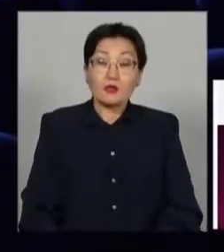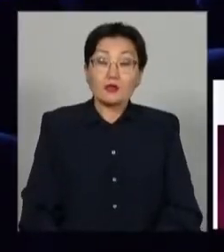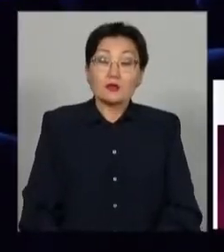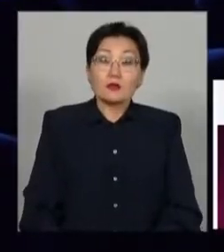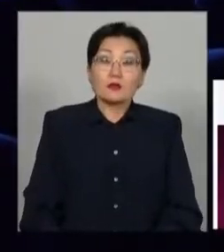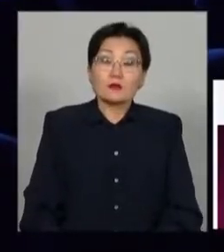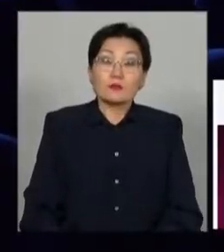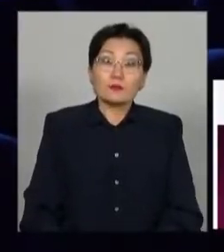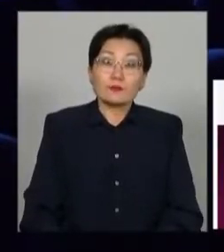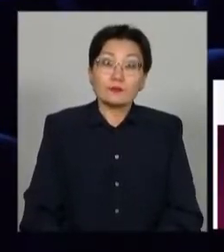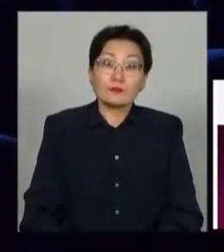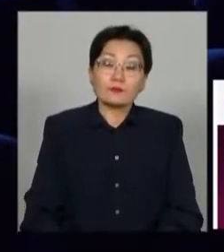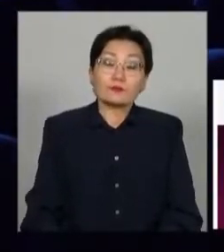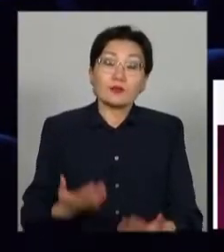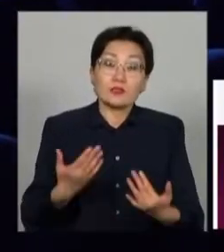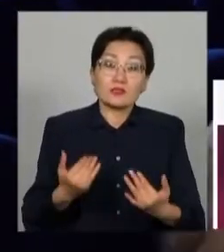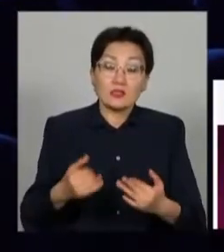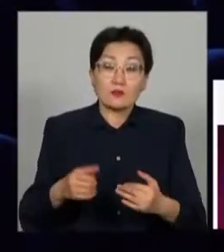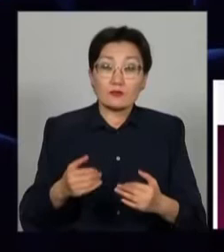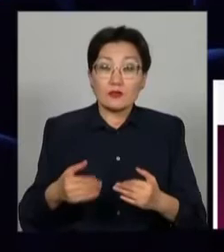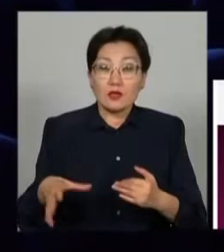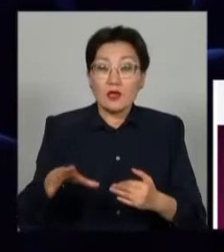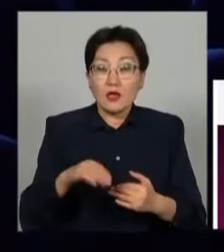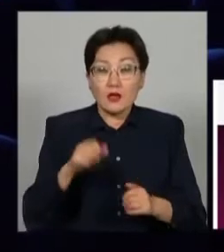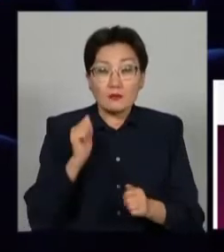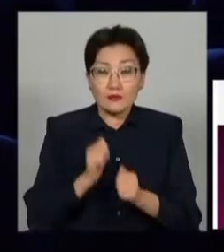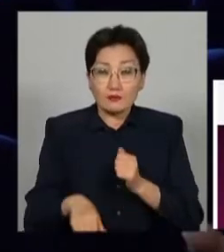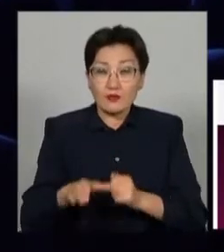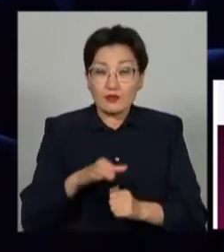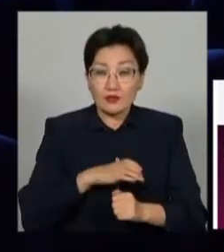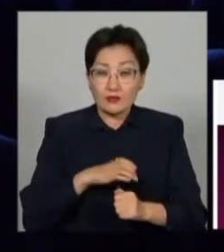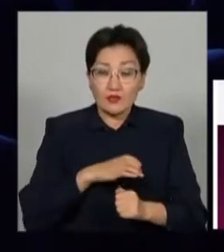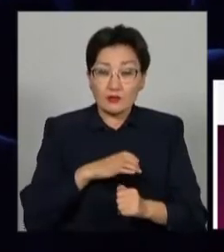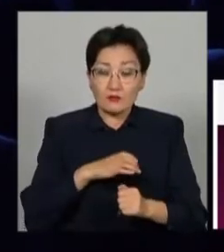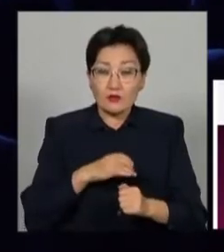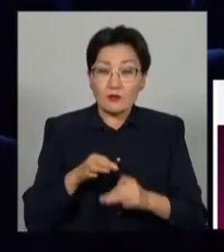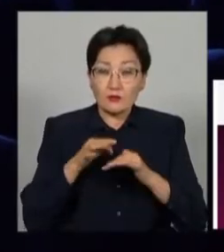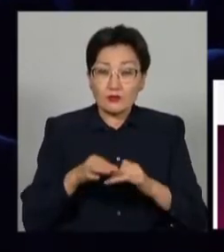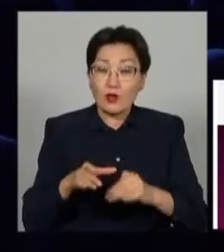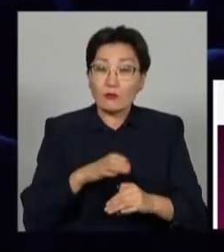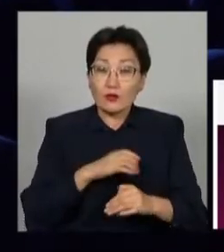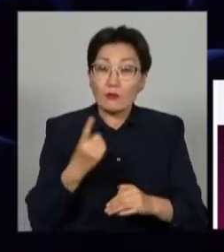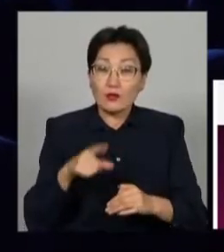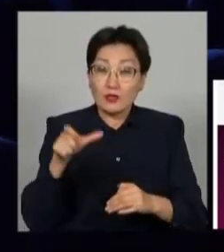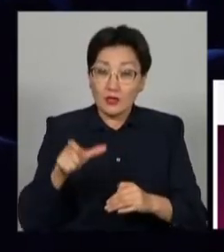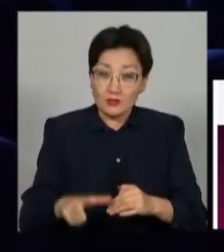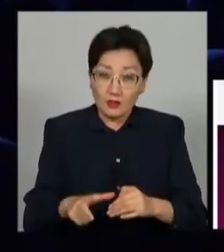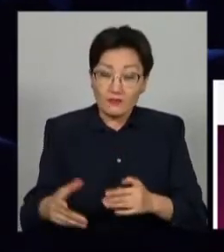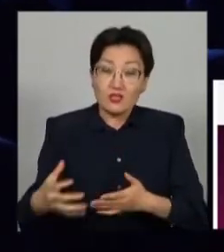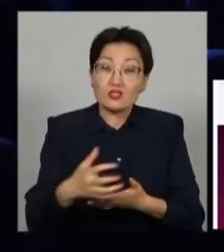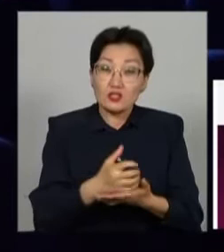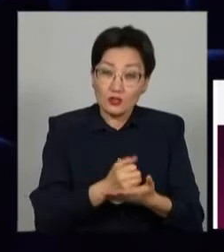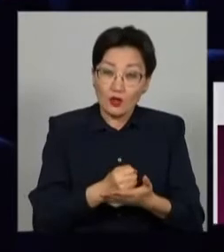Нәпсісіне ие болмаған адам аш көз болады. Ал аш көздіктің ақыры неге алып келеді? Ол жаңағы бүкіл байлықты бір қолдың астына жинауға алып